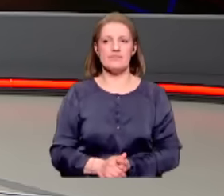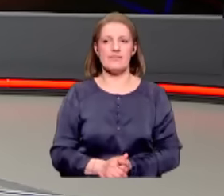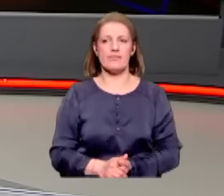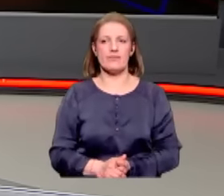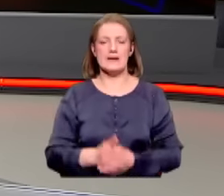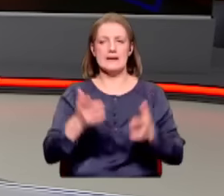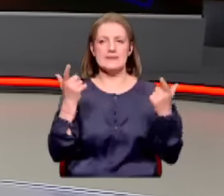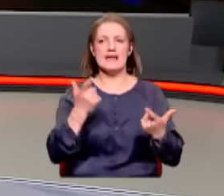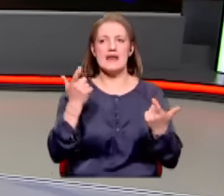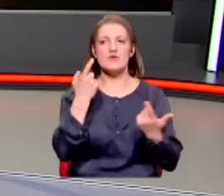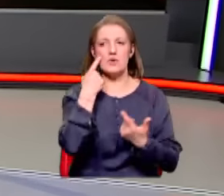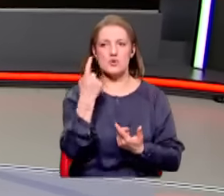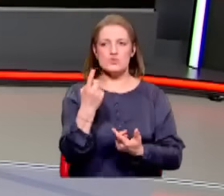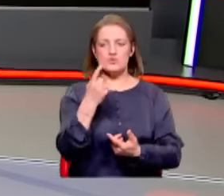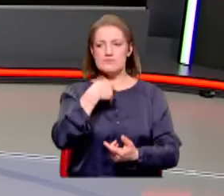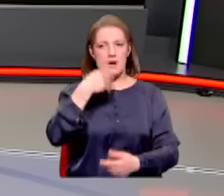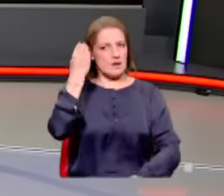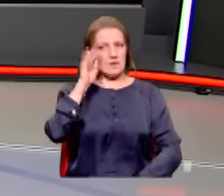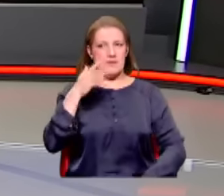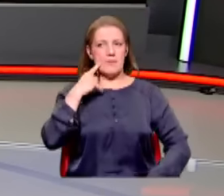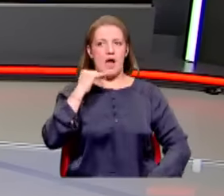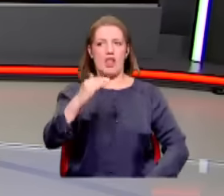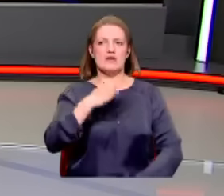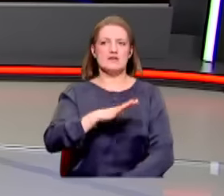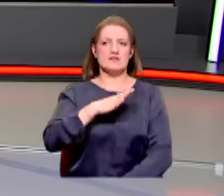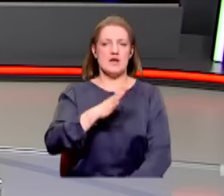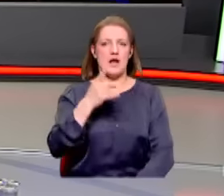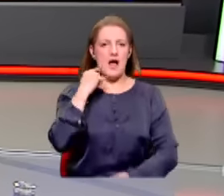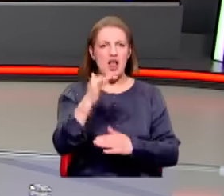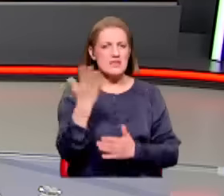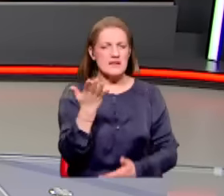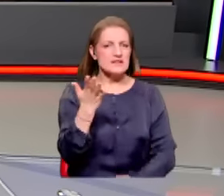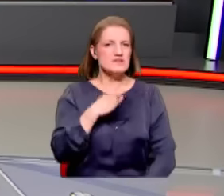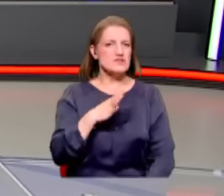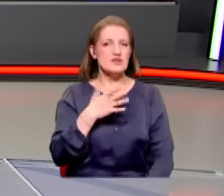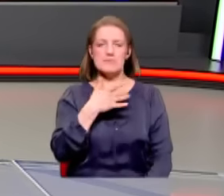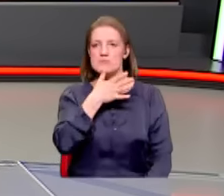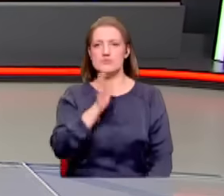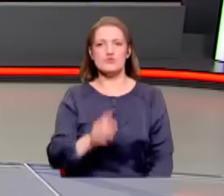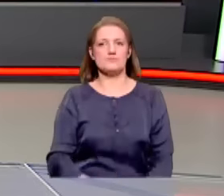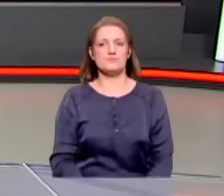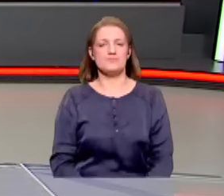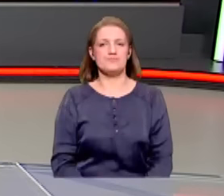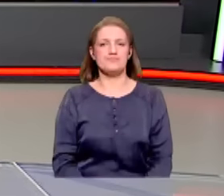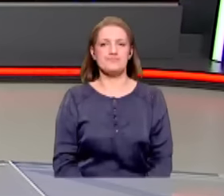Nerede görülmüş? Dünyanın neresinde görülmüş? Ben anlamadım ya. Halk isteyecekmiş. Halk daha nasıl isteyecek bilmiyorum ki.